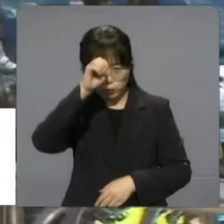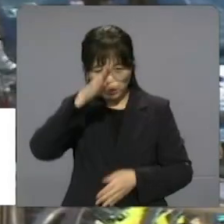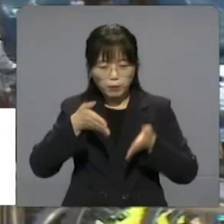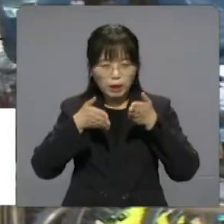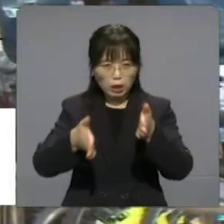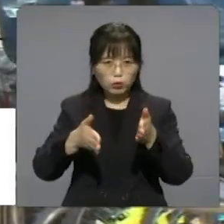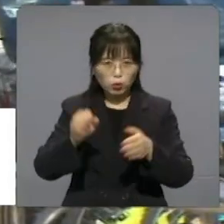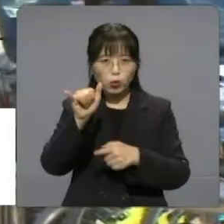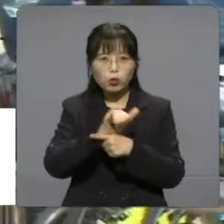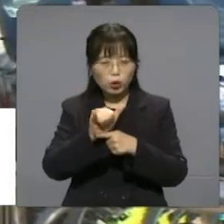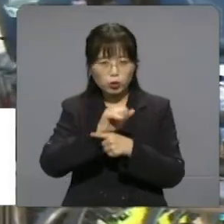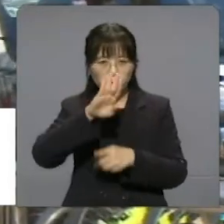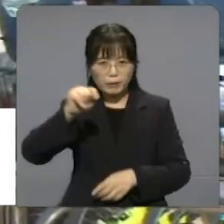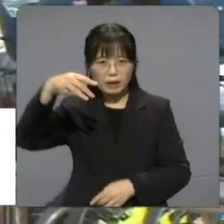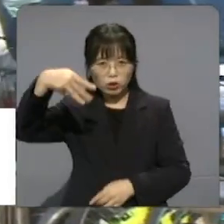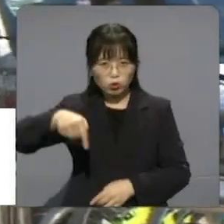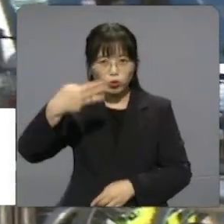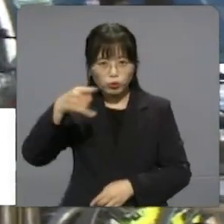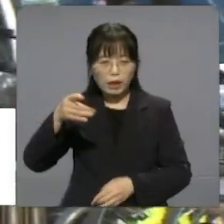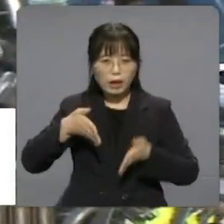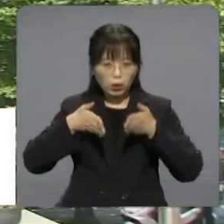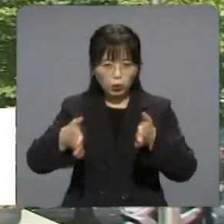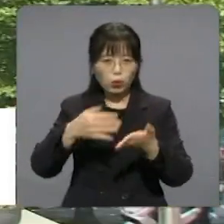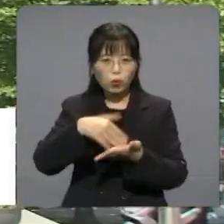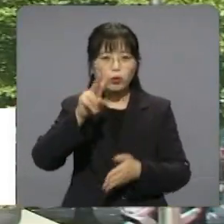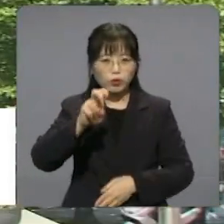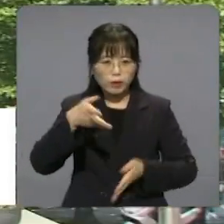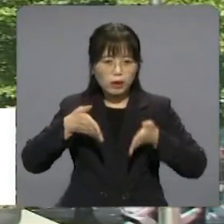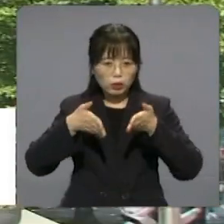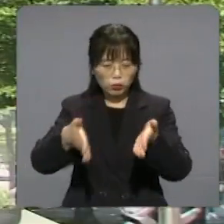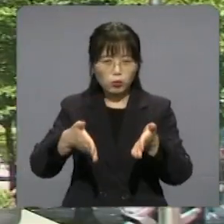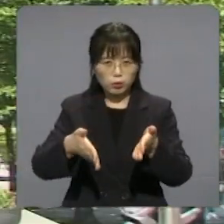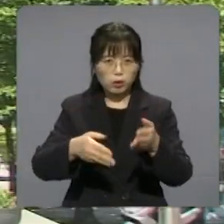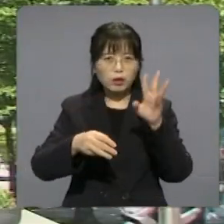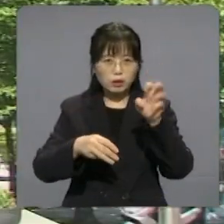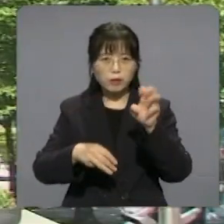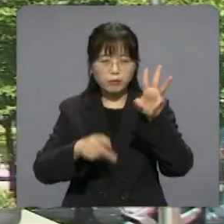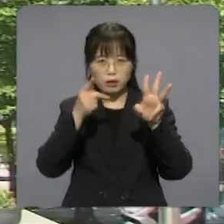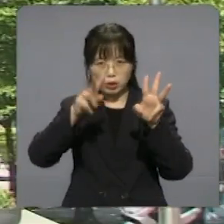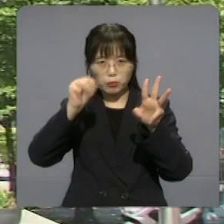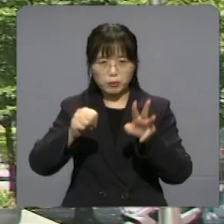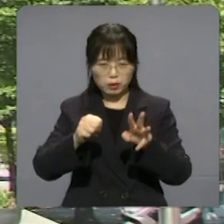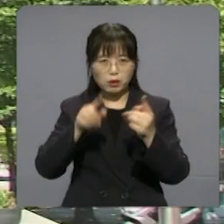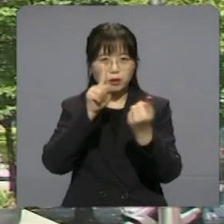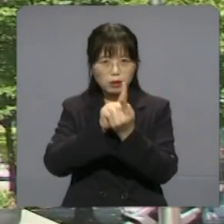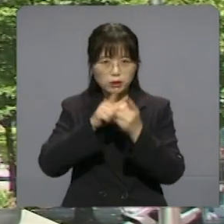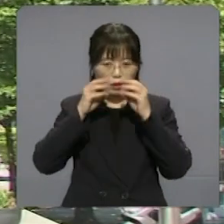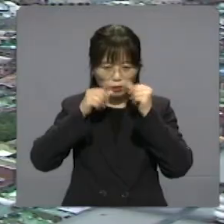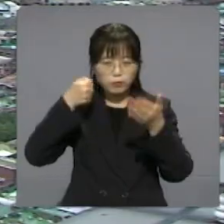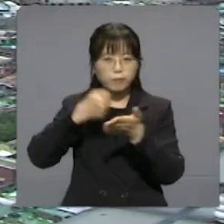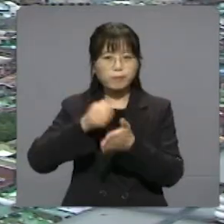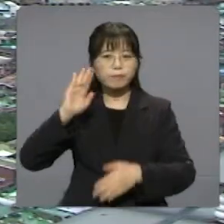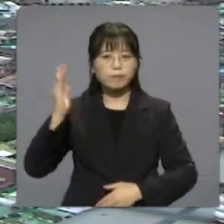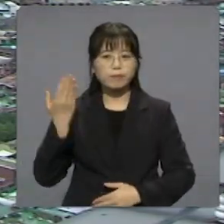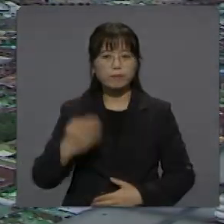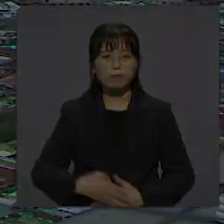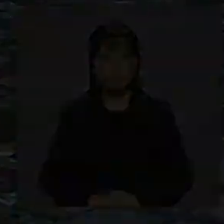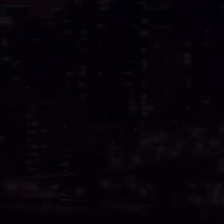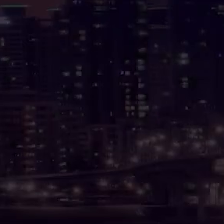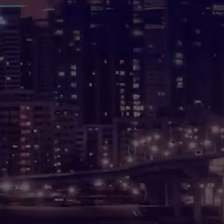재물량로, 연수구 비류대로 등 22개 노선 약 33km 구간이 대상지로 선정됐습니다.